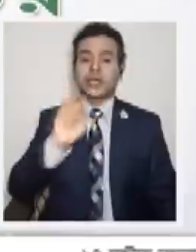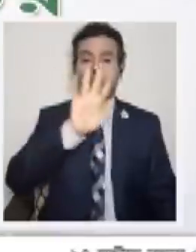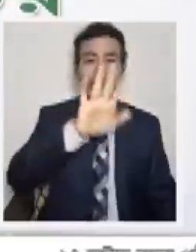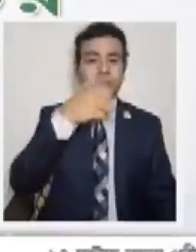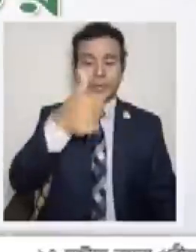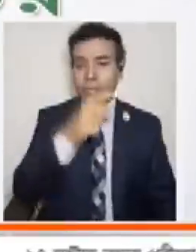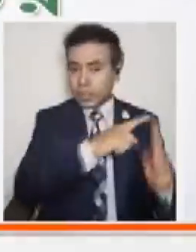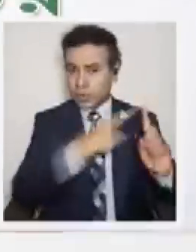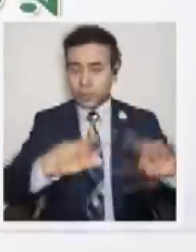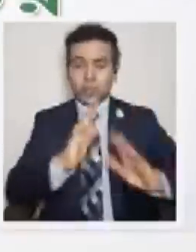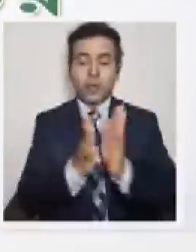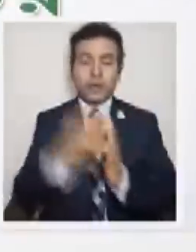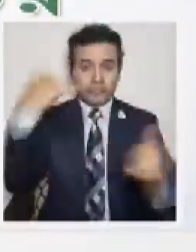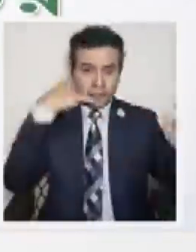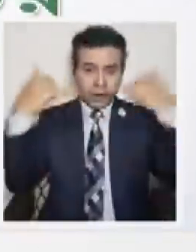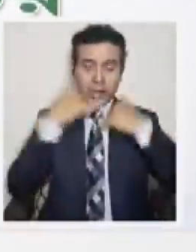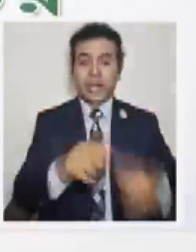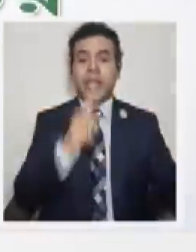24 ঘন্টায় ফোন কল গ্রহণ করা হয়েছে